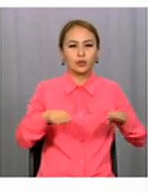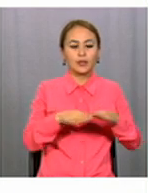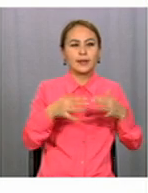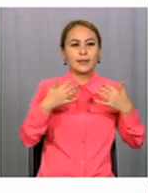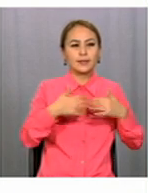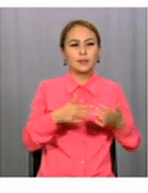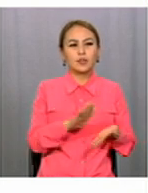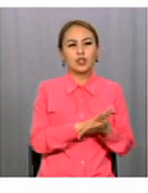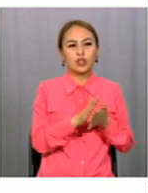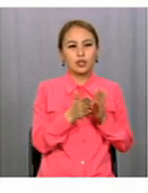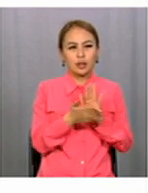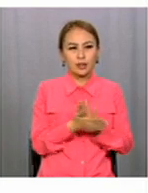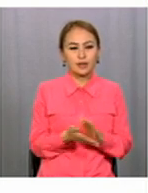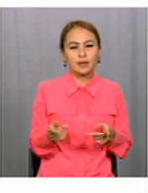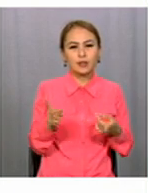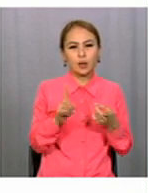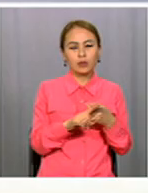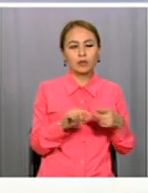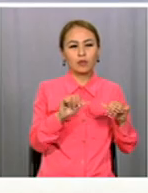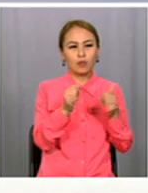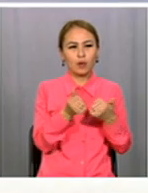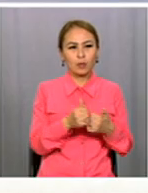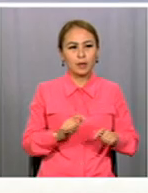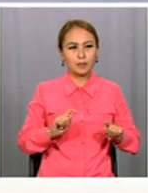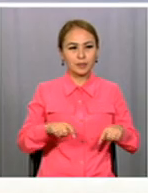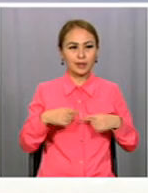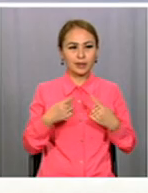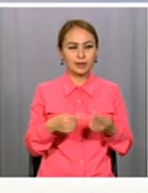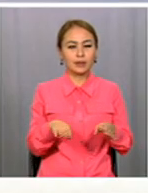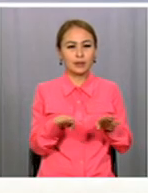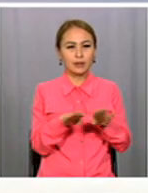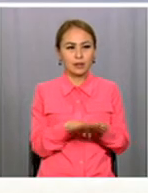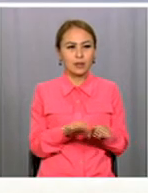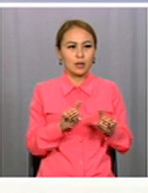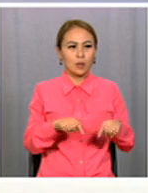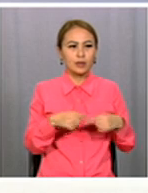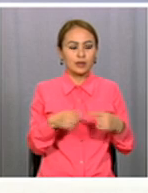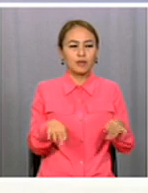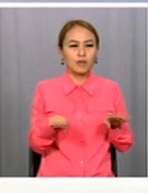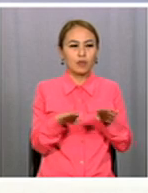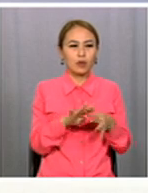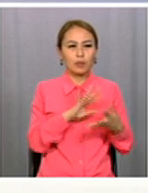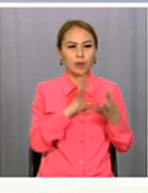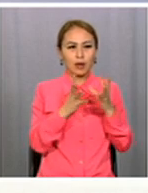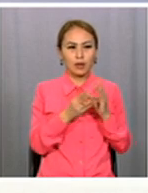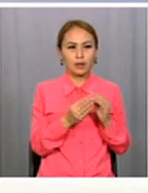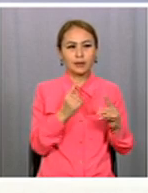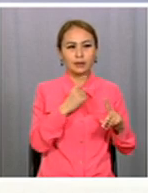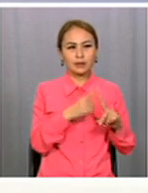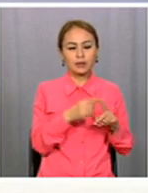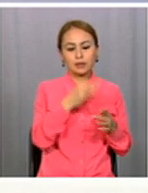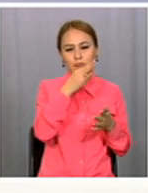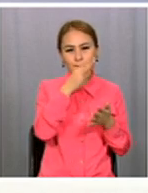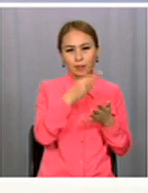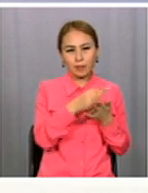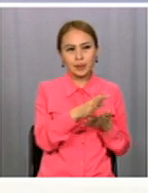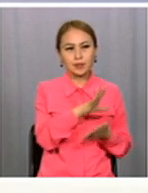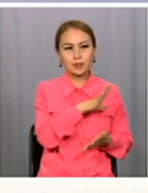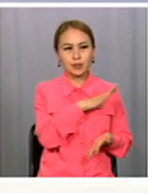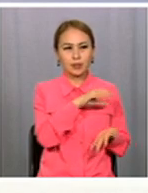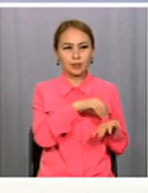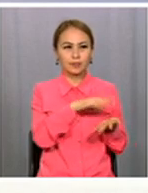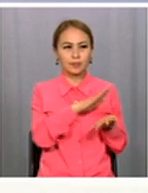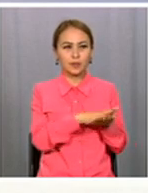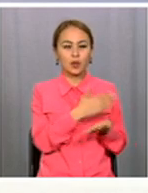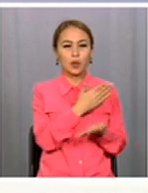шартында тәуелділік формуламен берілген екен, және тәуелсіз айнымалы, яғни X-тің мәндері беріліп тұр. Енді